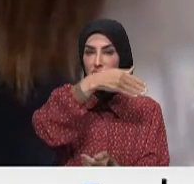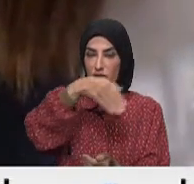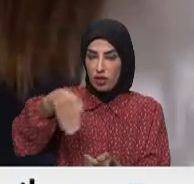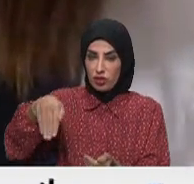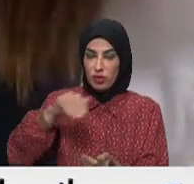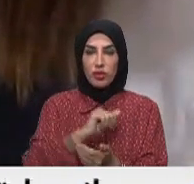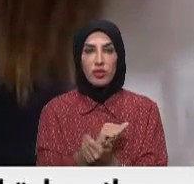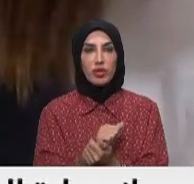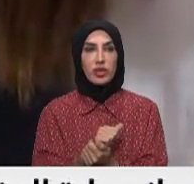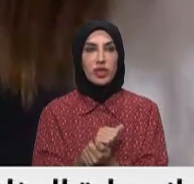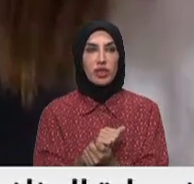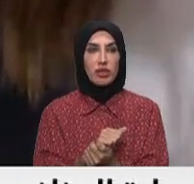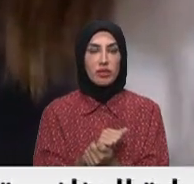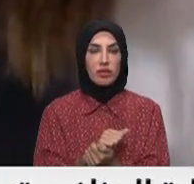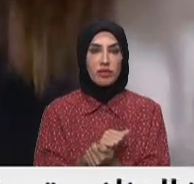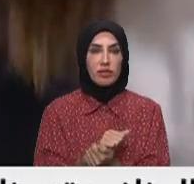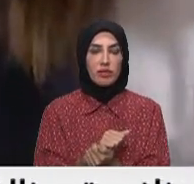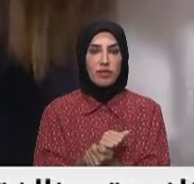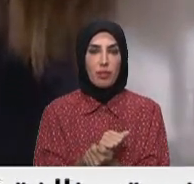الحدودية